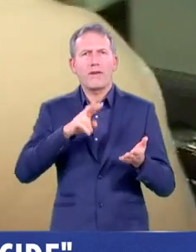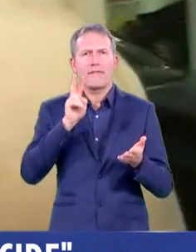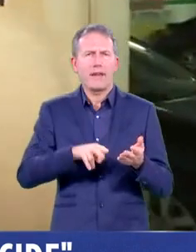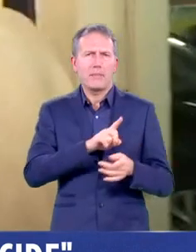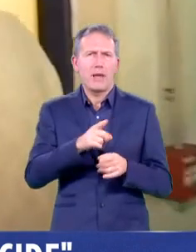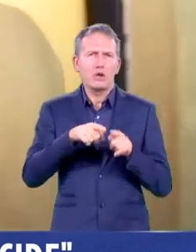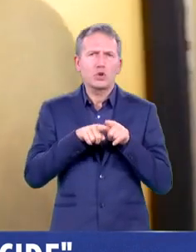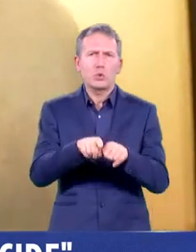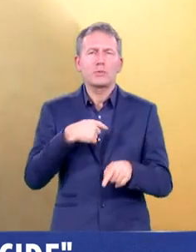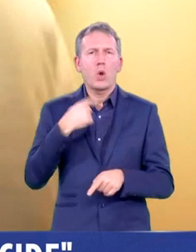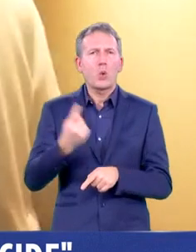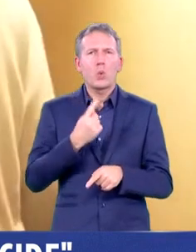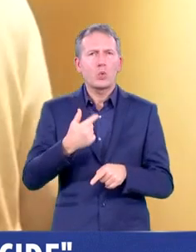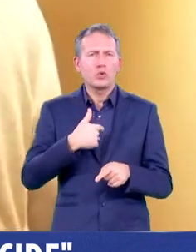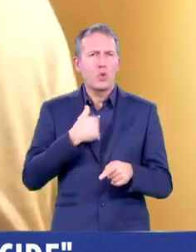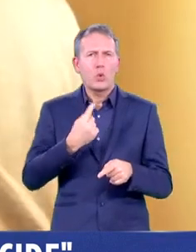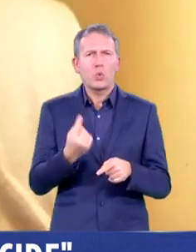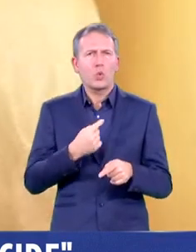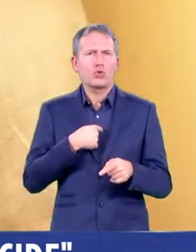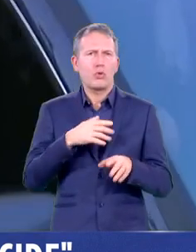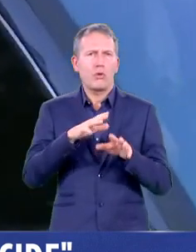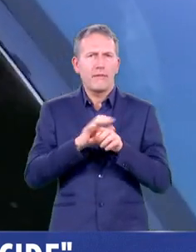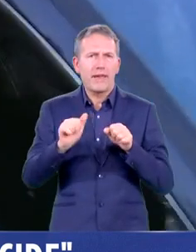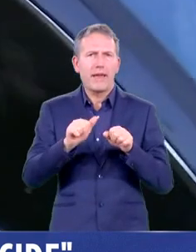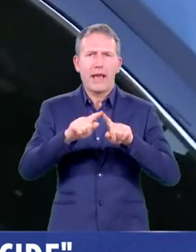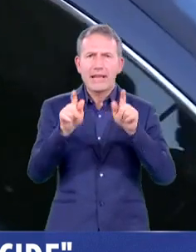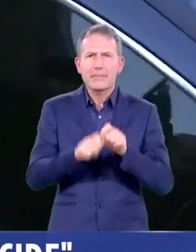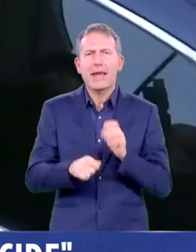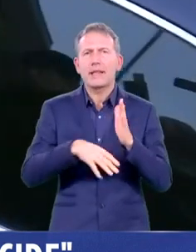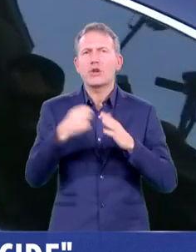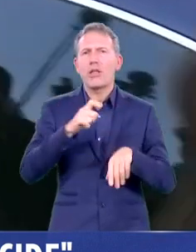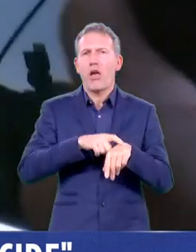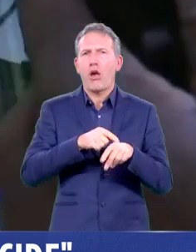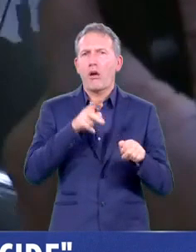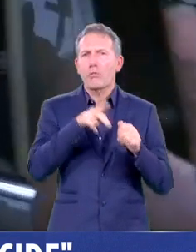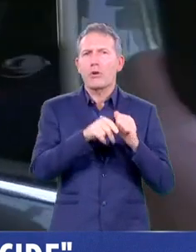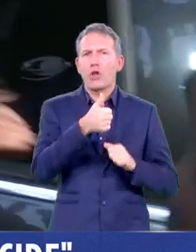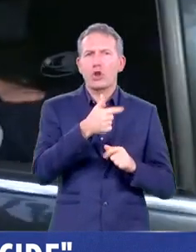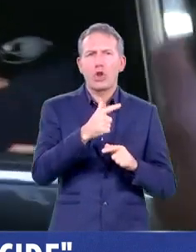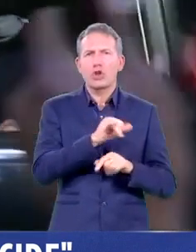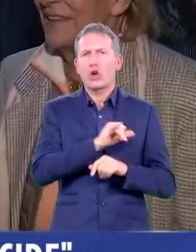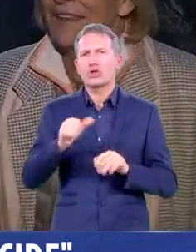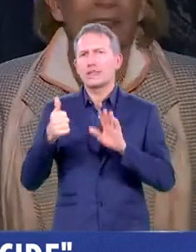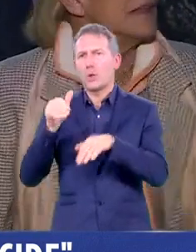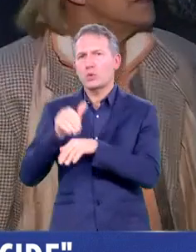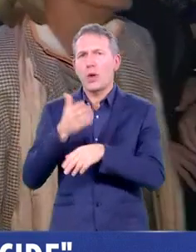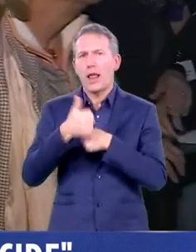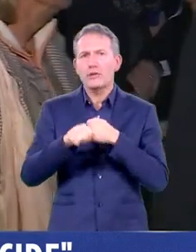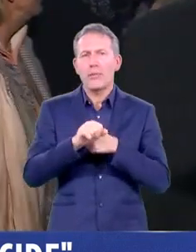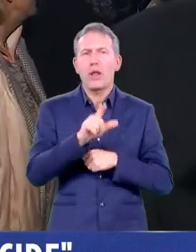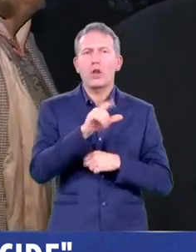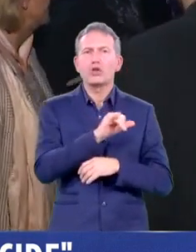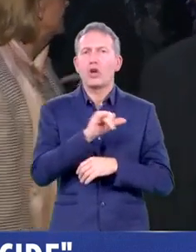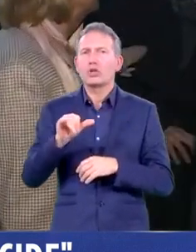inique. J'ai toujours respecté les sorties de 14h à 18h en semaine et de